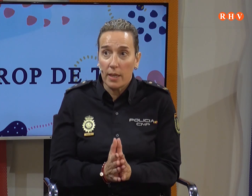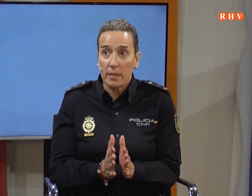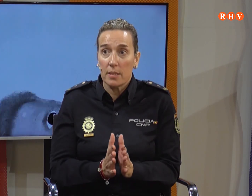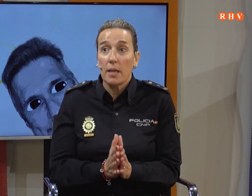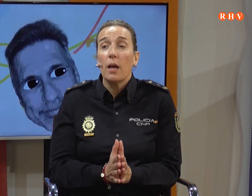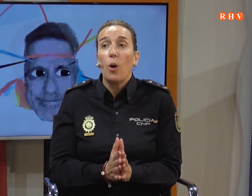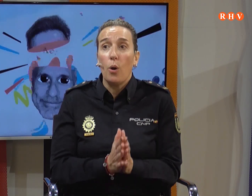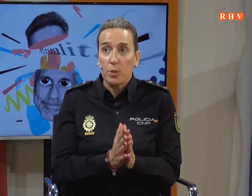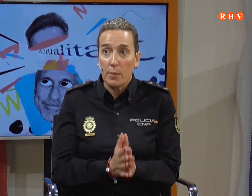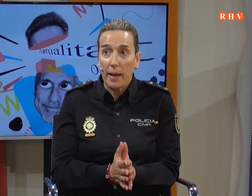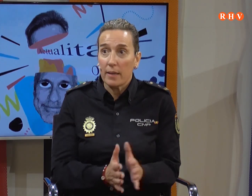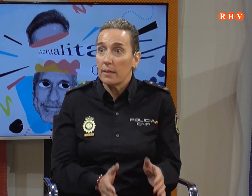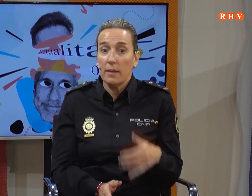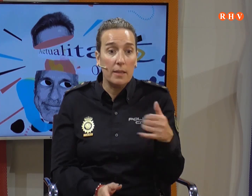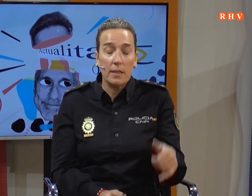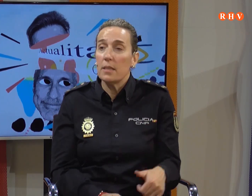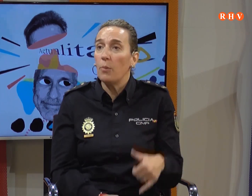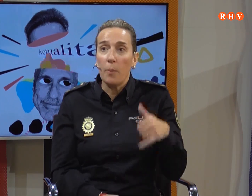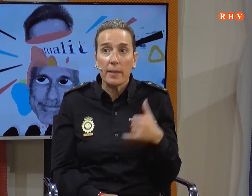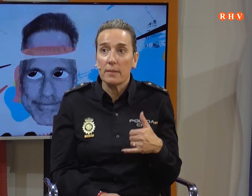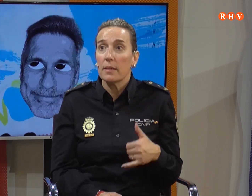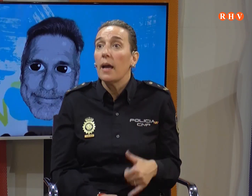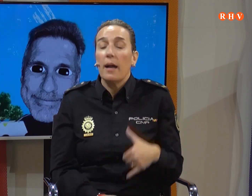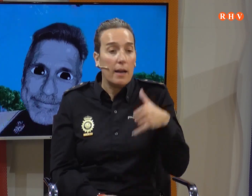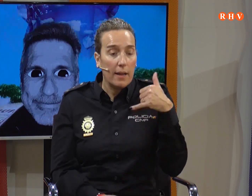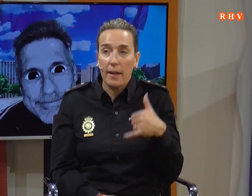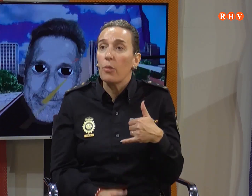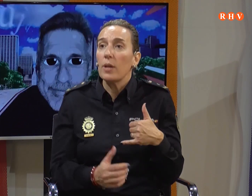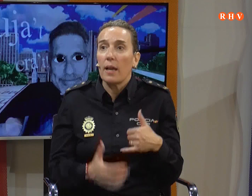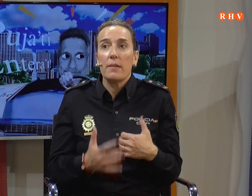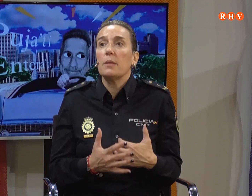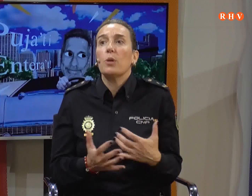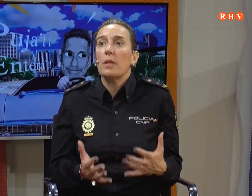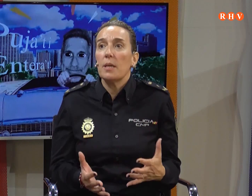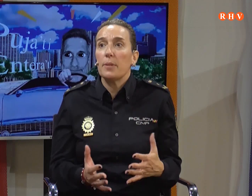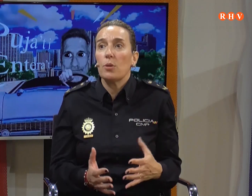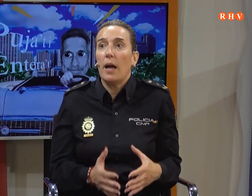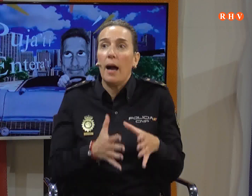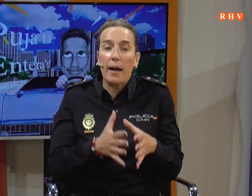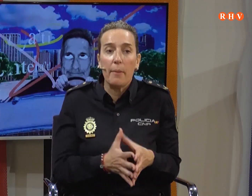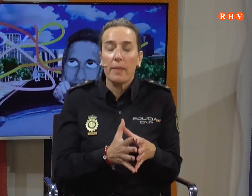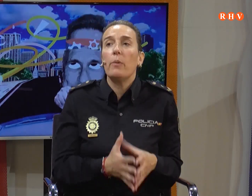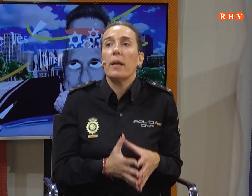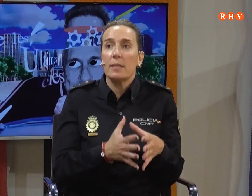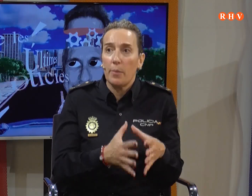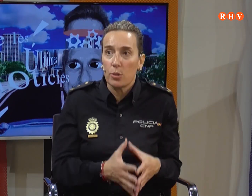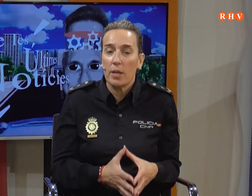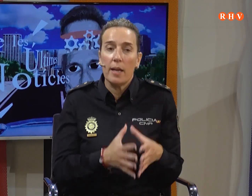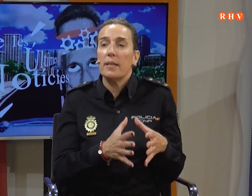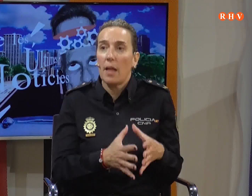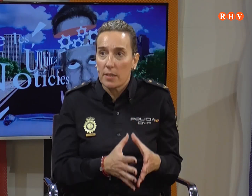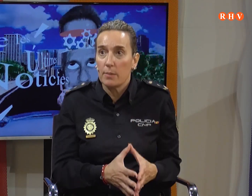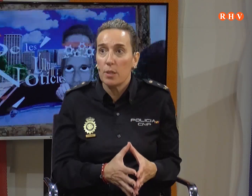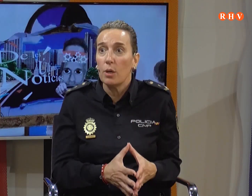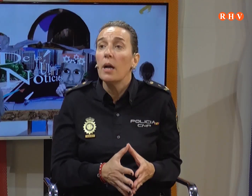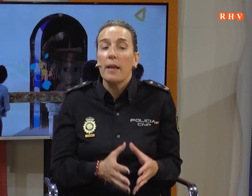lo millor és observar i en aquest moment donar la descripció d'aquesta persona. Acabe de veure aquesta persona en